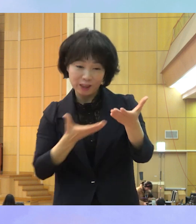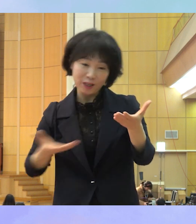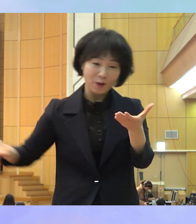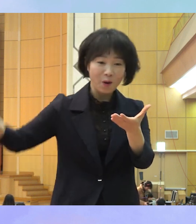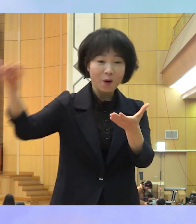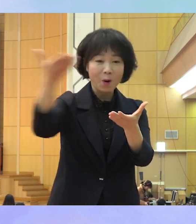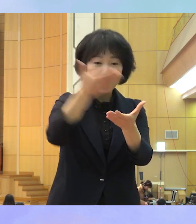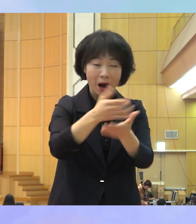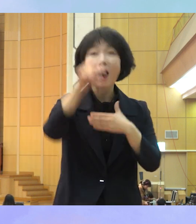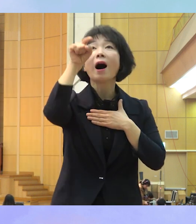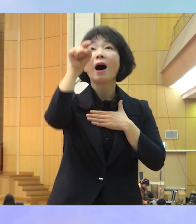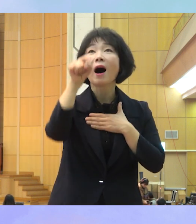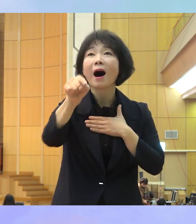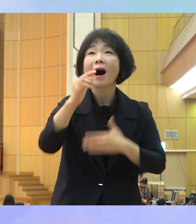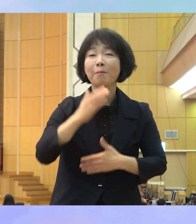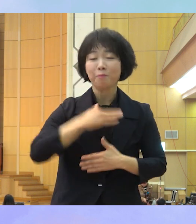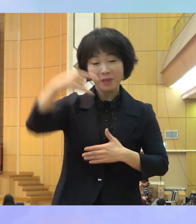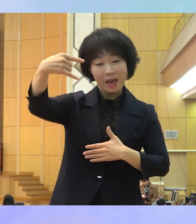감사하리라. 실로암